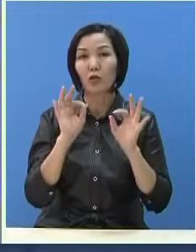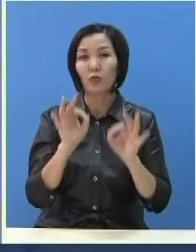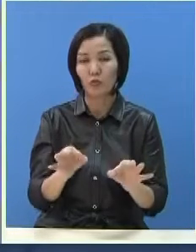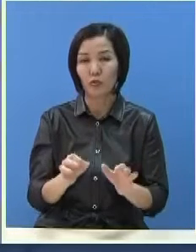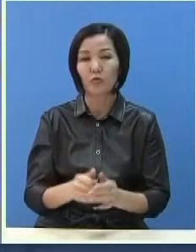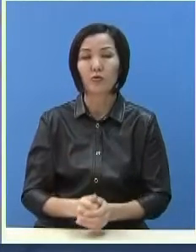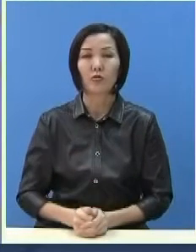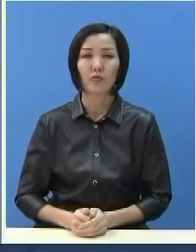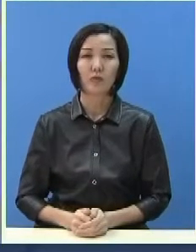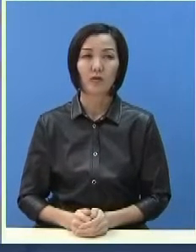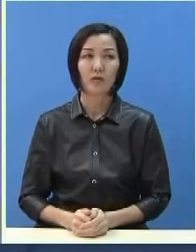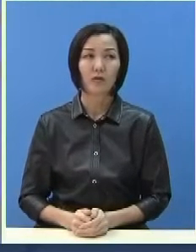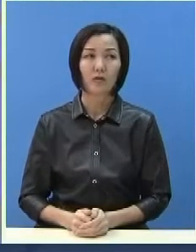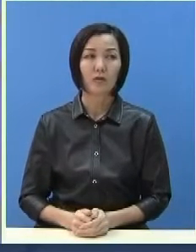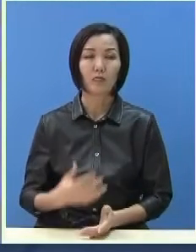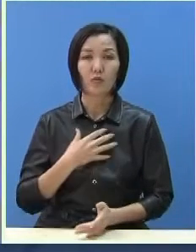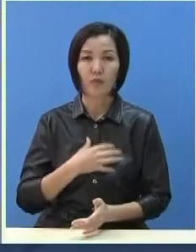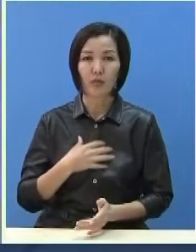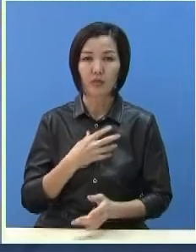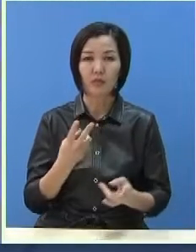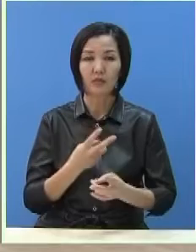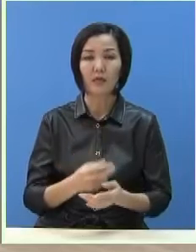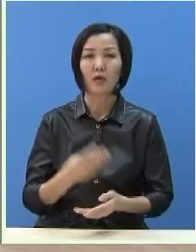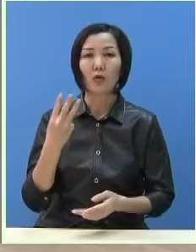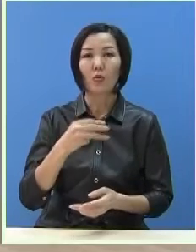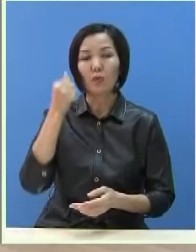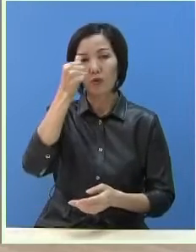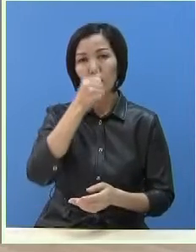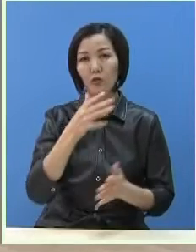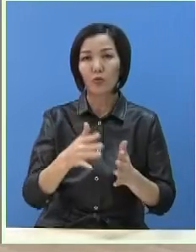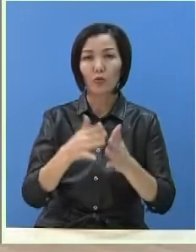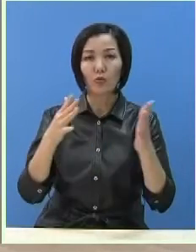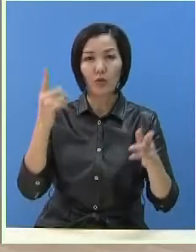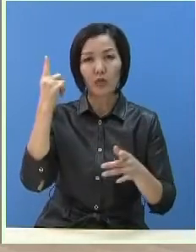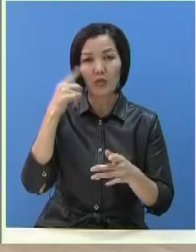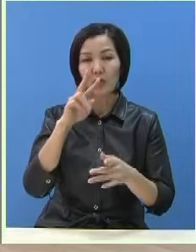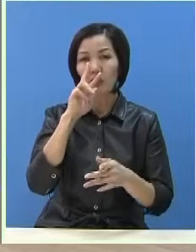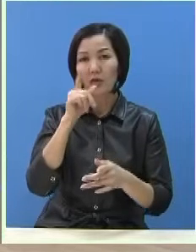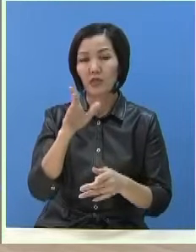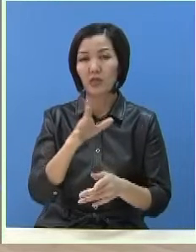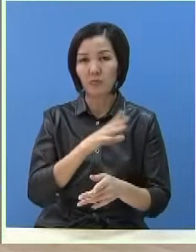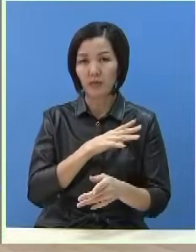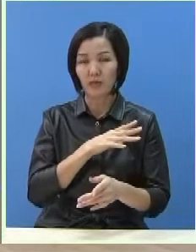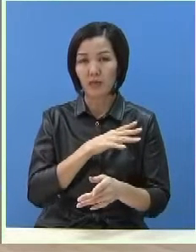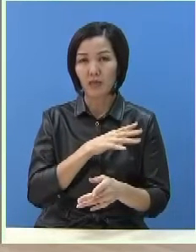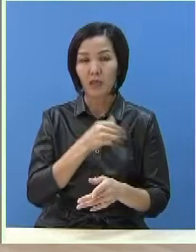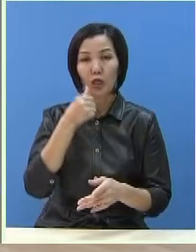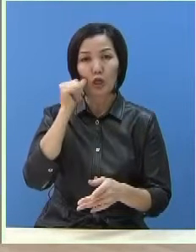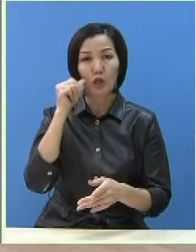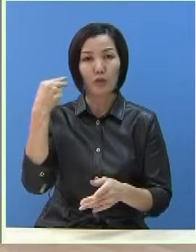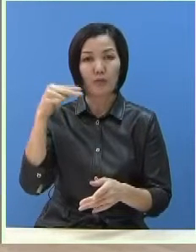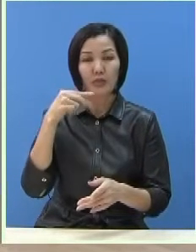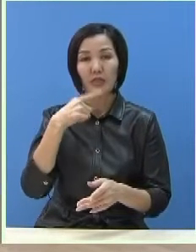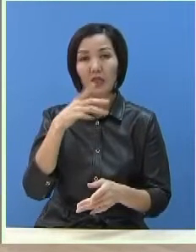абырой ғой үлкен. Бұл да өте маңызды. Біз 30 жыл бойына үлкен идеологиялық қате жібердік деді кеше президент